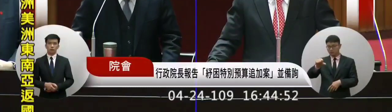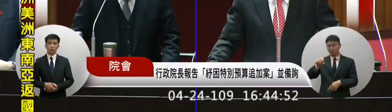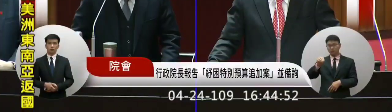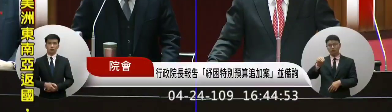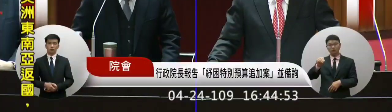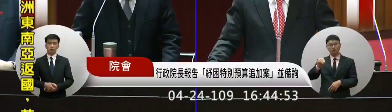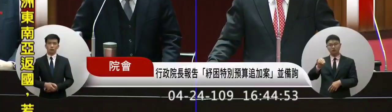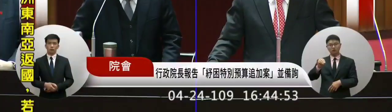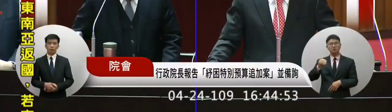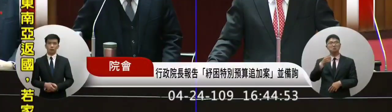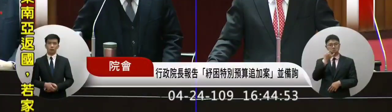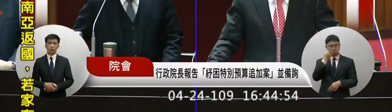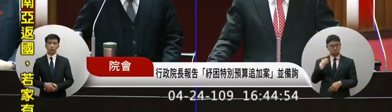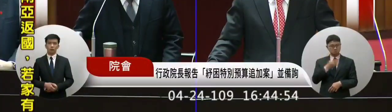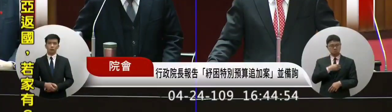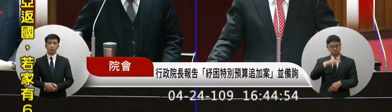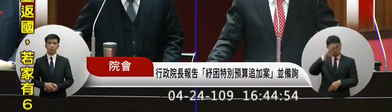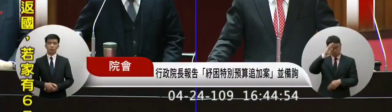270万人感染，